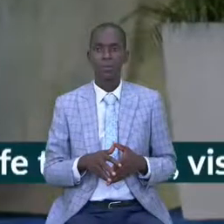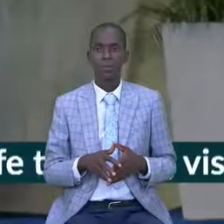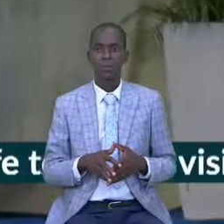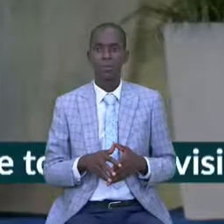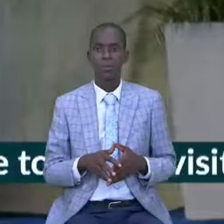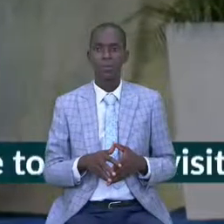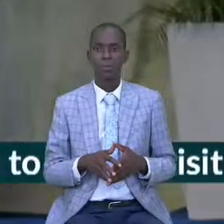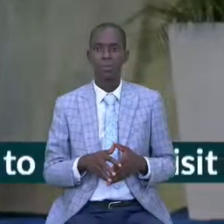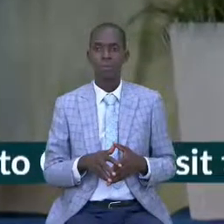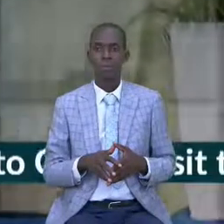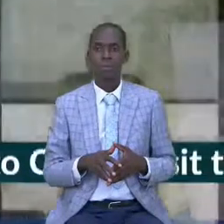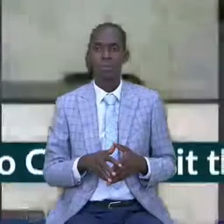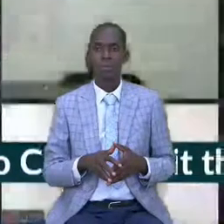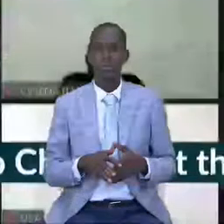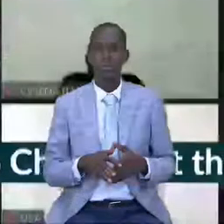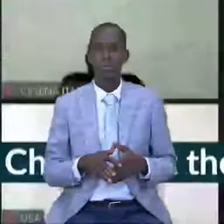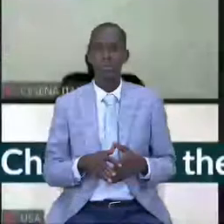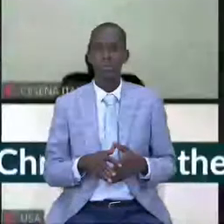Cela vaut la peine de prier le Seigneur.